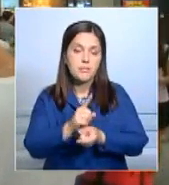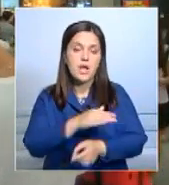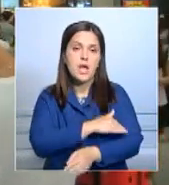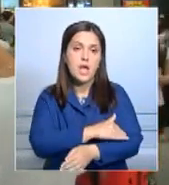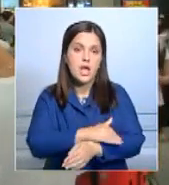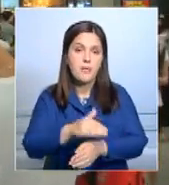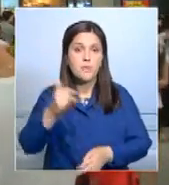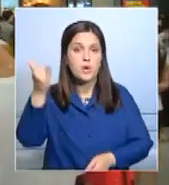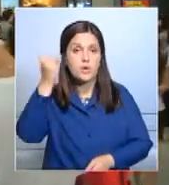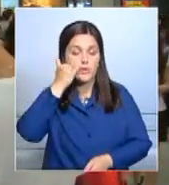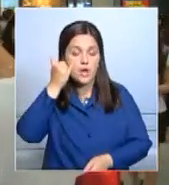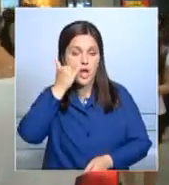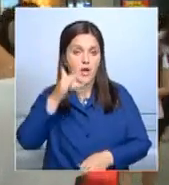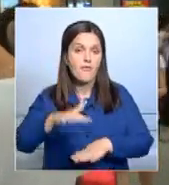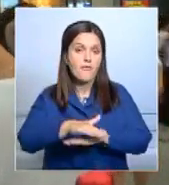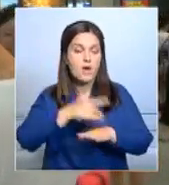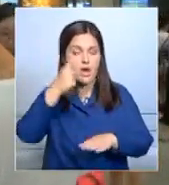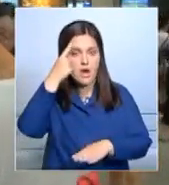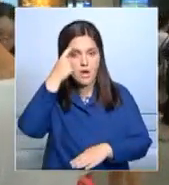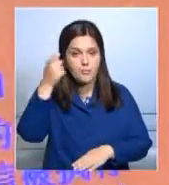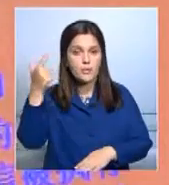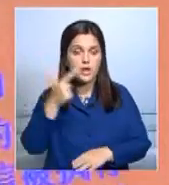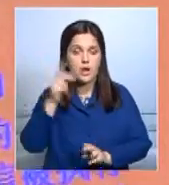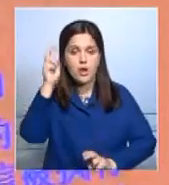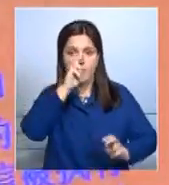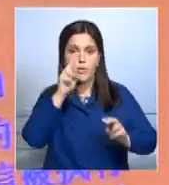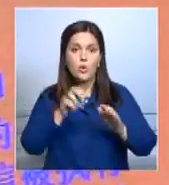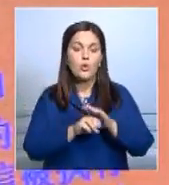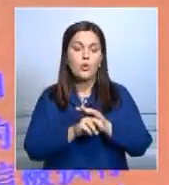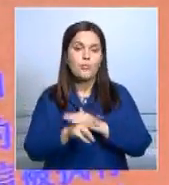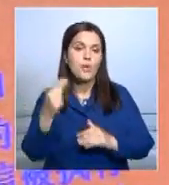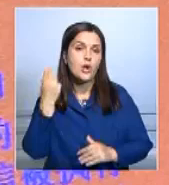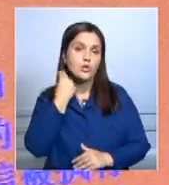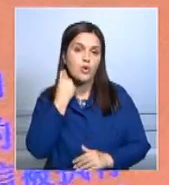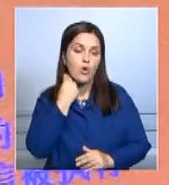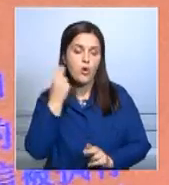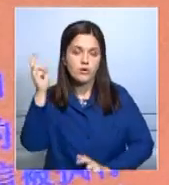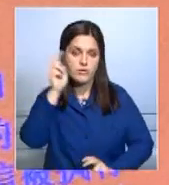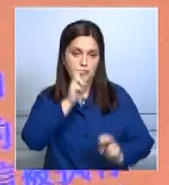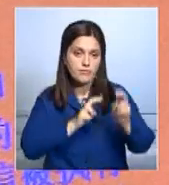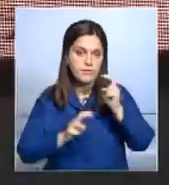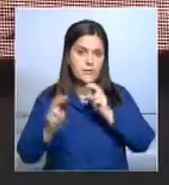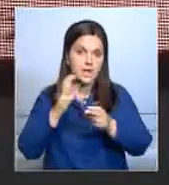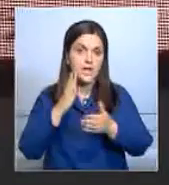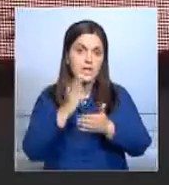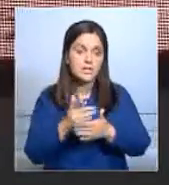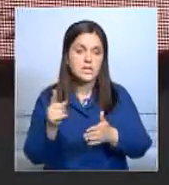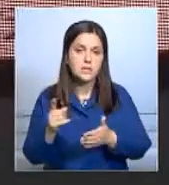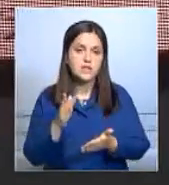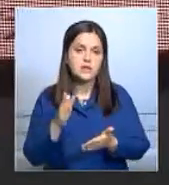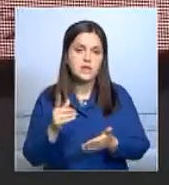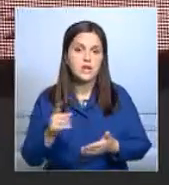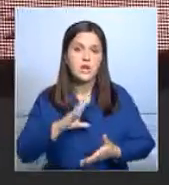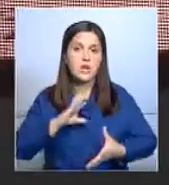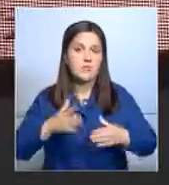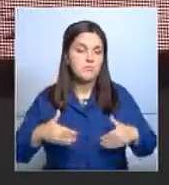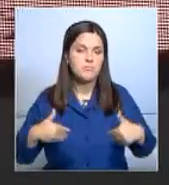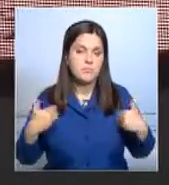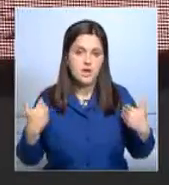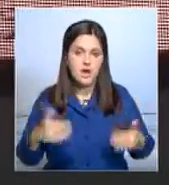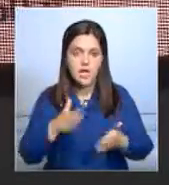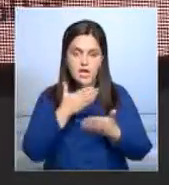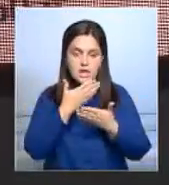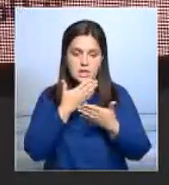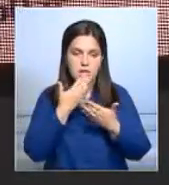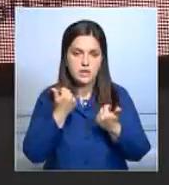Власти обращаются к гражданам за помощью в поисках беглецов. Предыдущие попытки прибегнуть к подобной тактике результатов не дали.